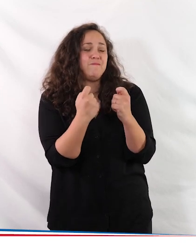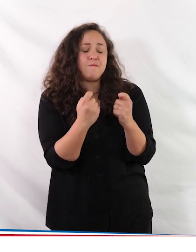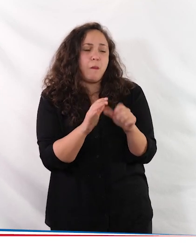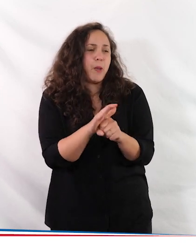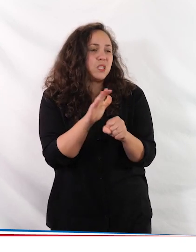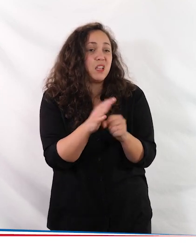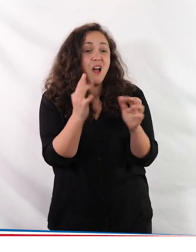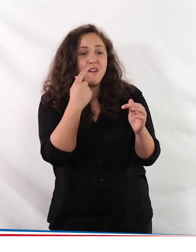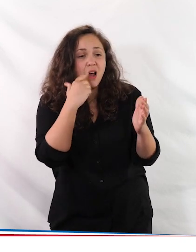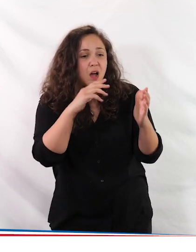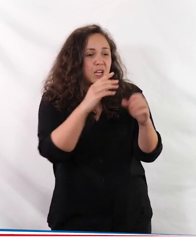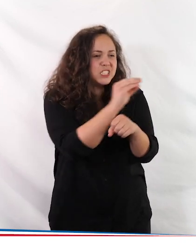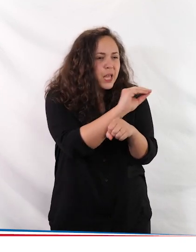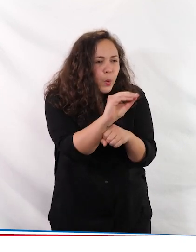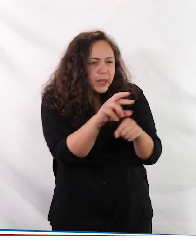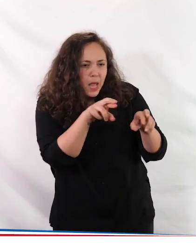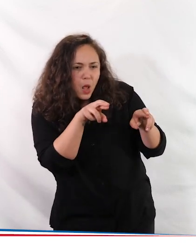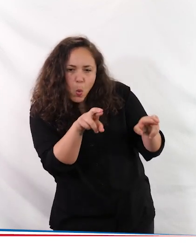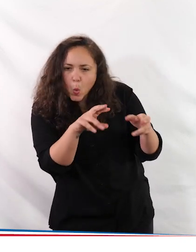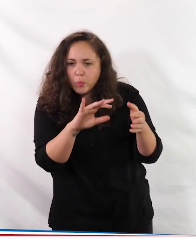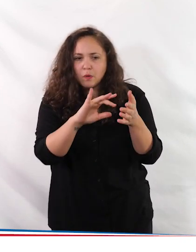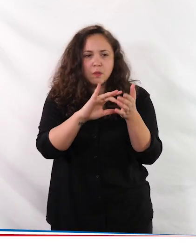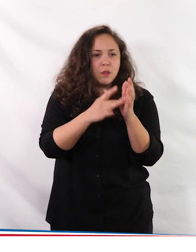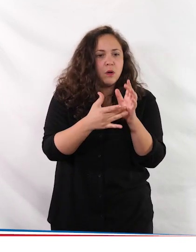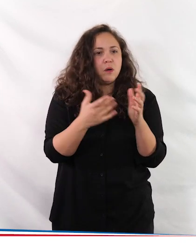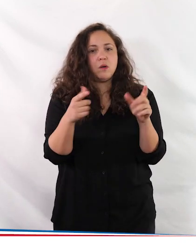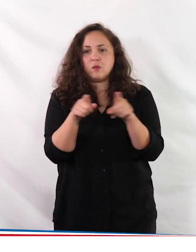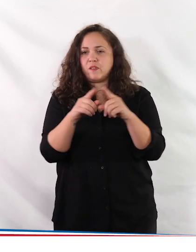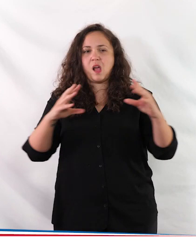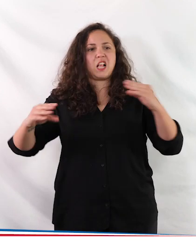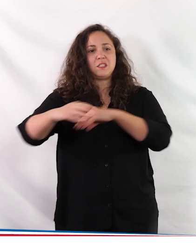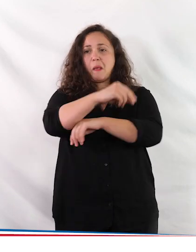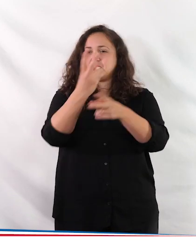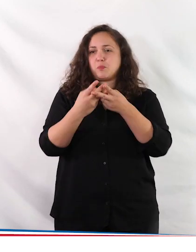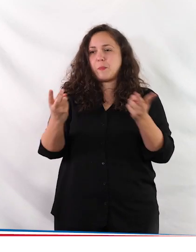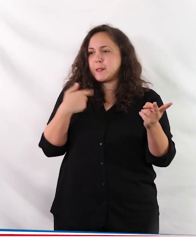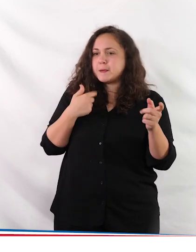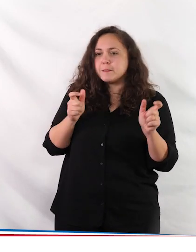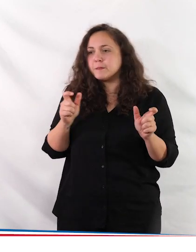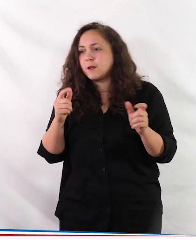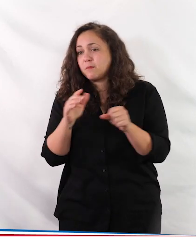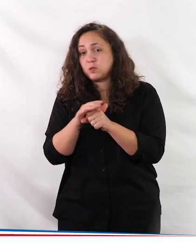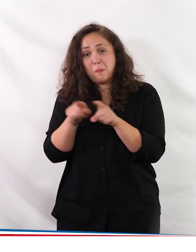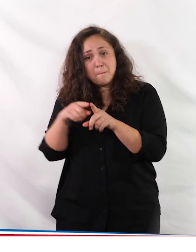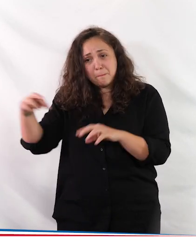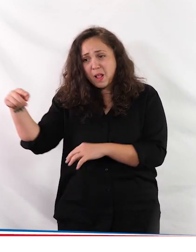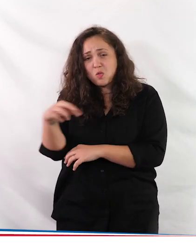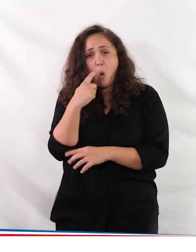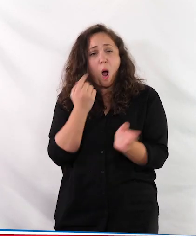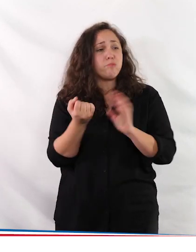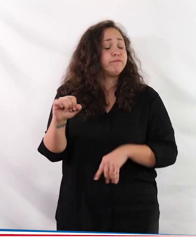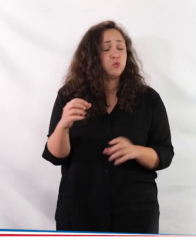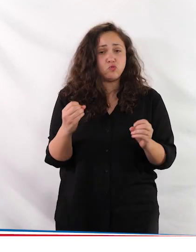des questions de sécurité routière et de sécurité dans l'espace public.